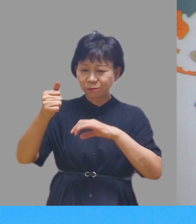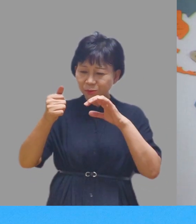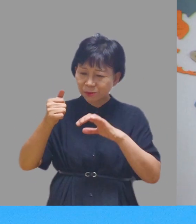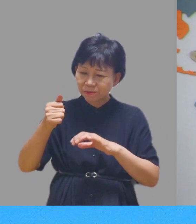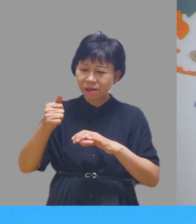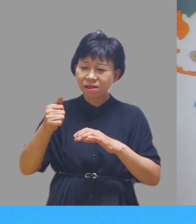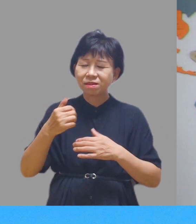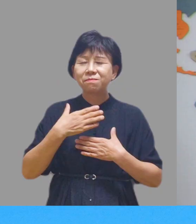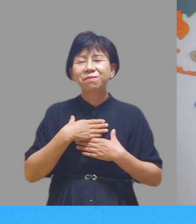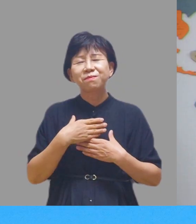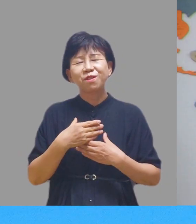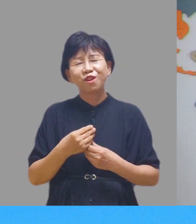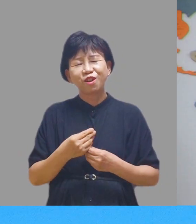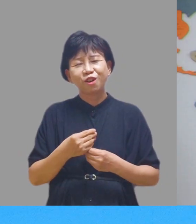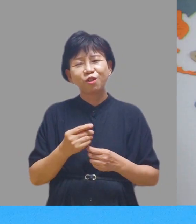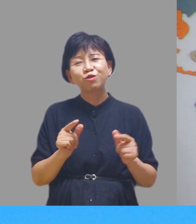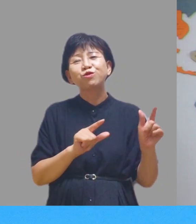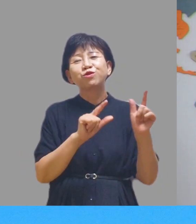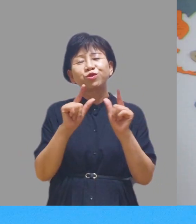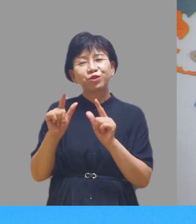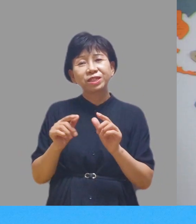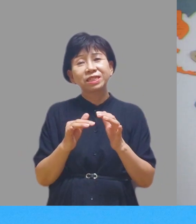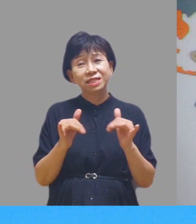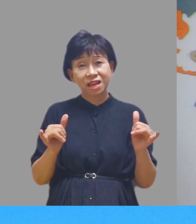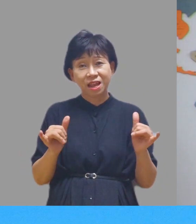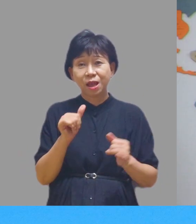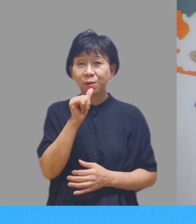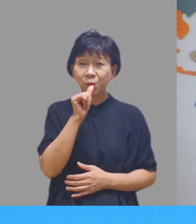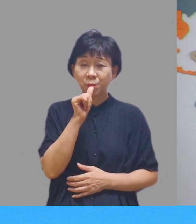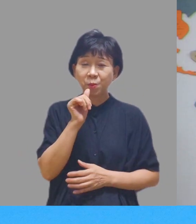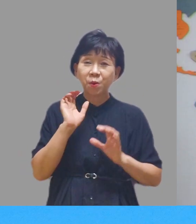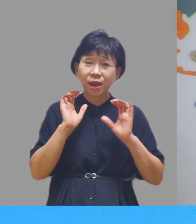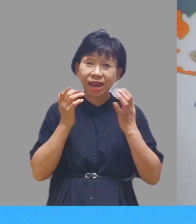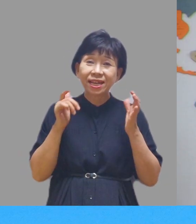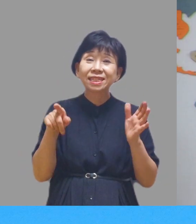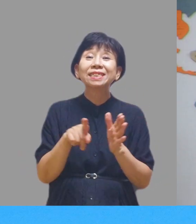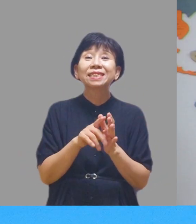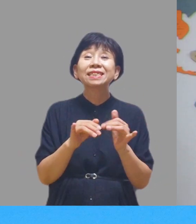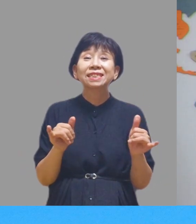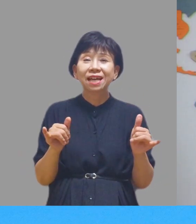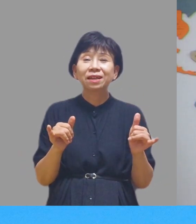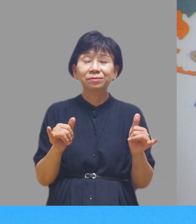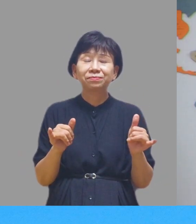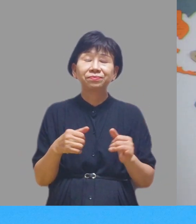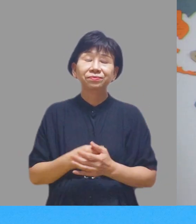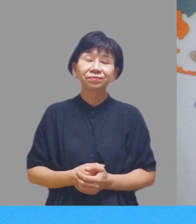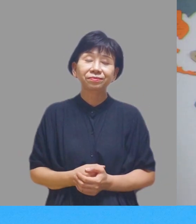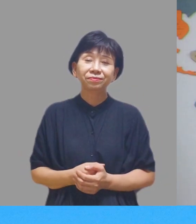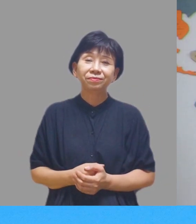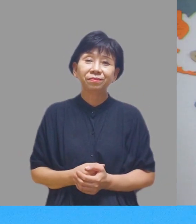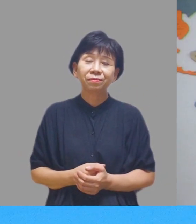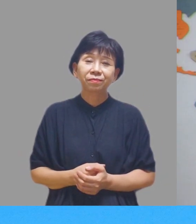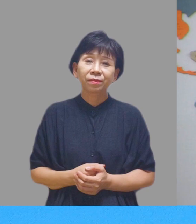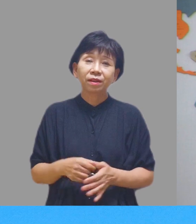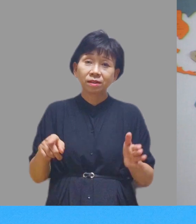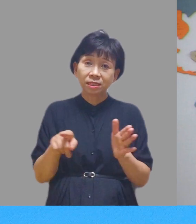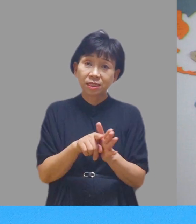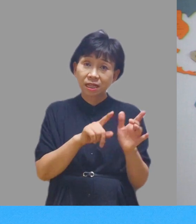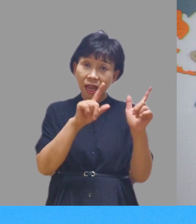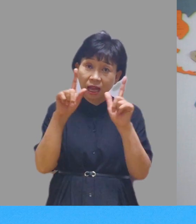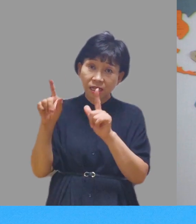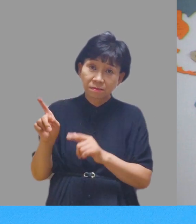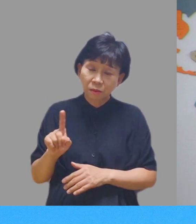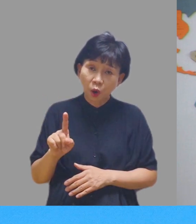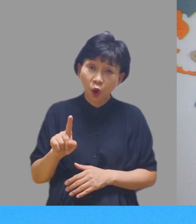기쁨을 누리는 사람들. 어린아이 신앙의 단계입니다. 하지만 신앙은요, 여러분